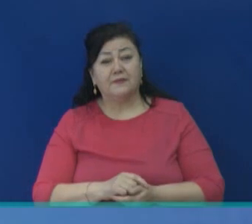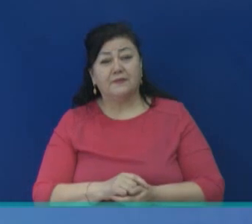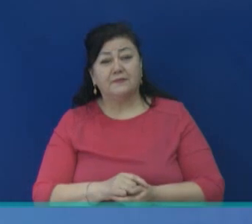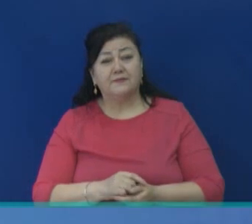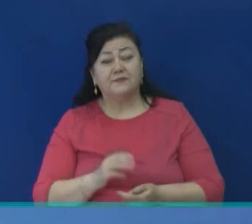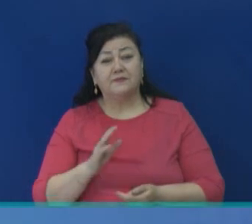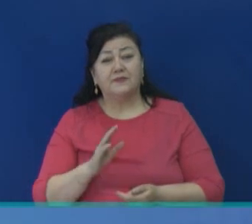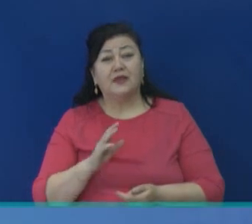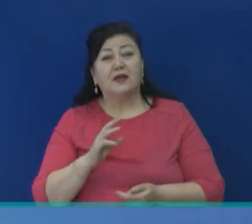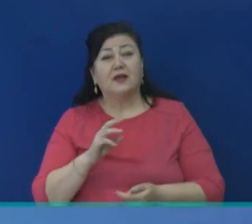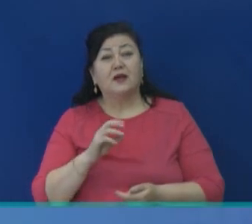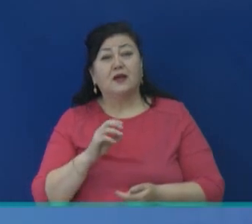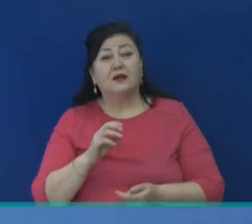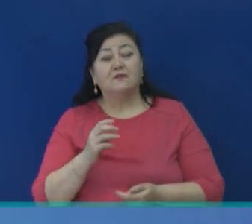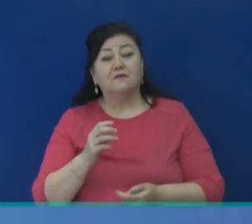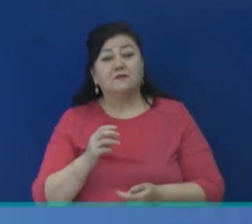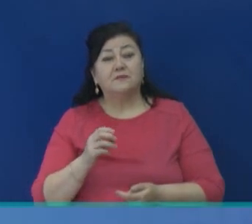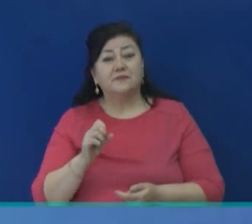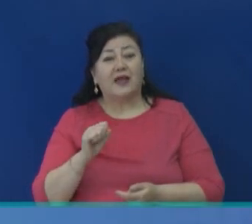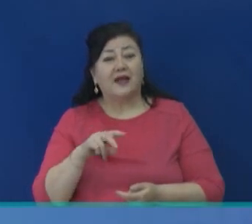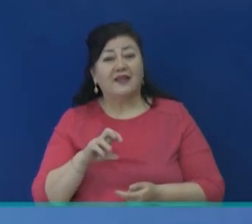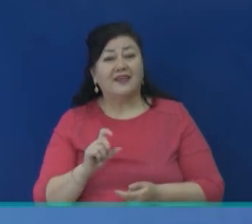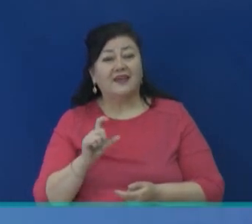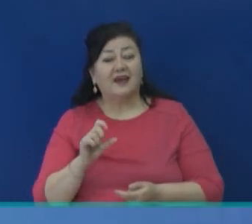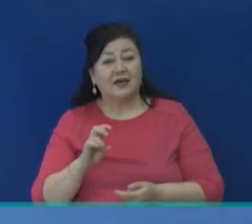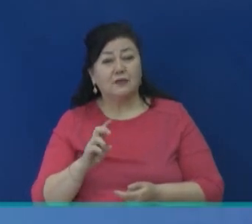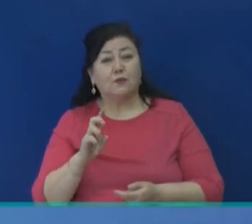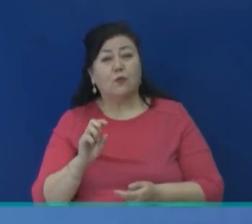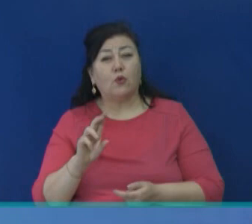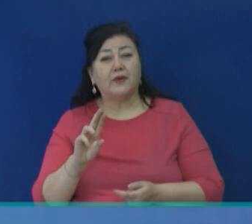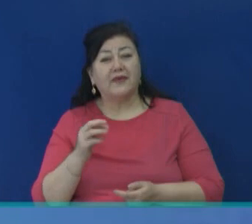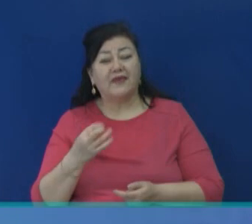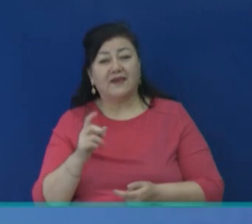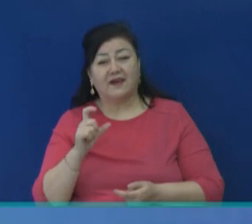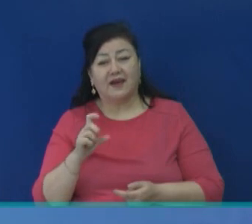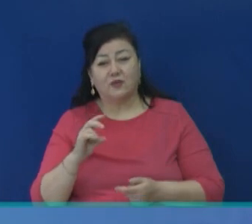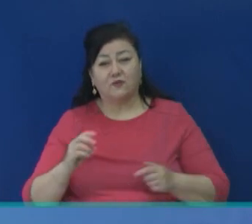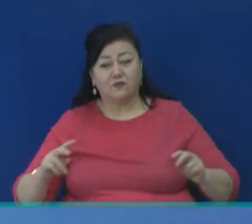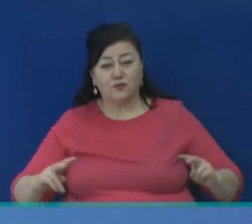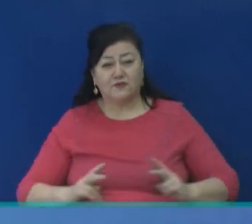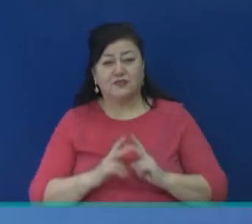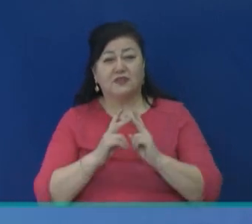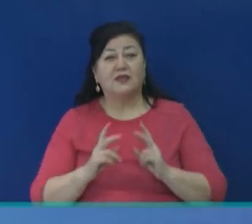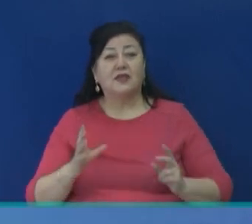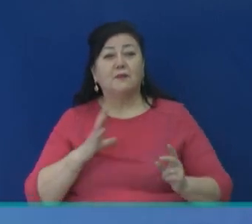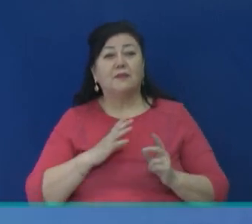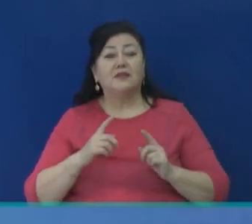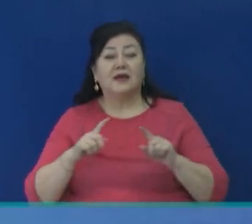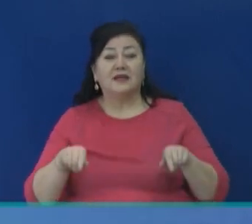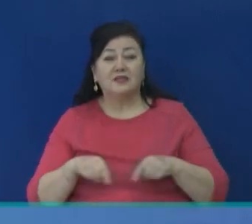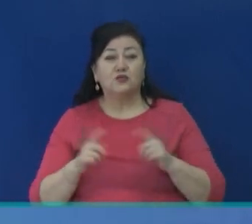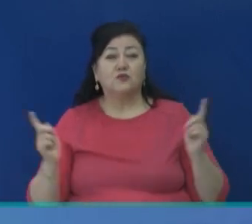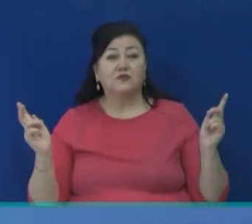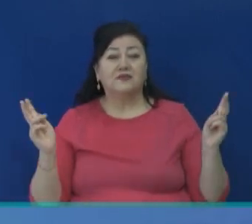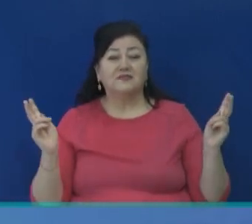Валихан букехан University прошел день открытых дверей день абитуриента 2023 для выпускников школ города